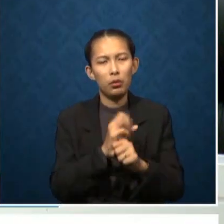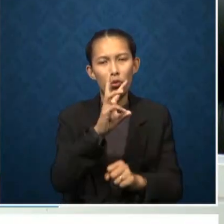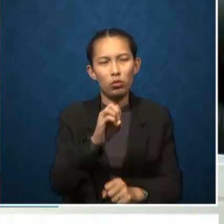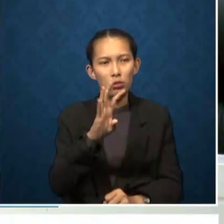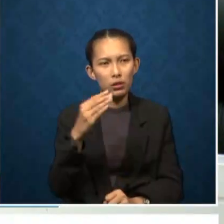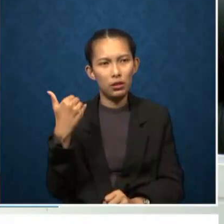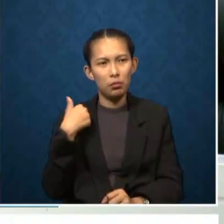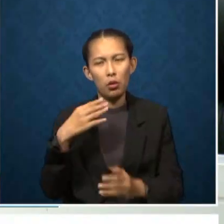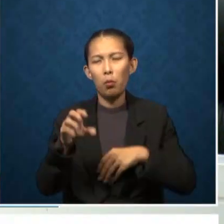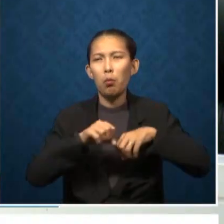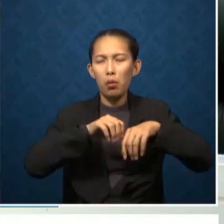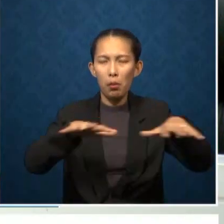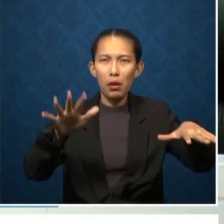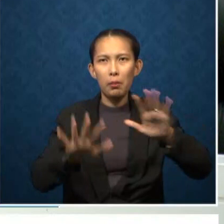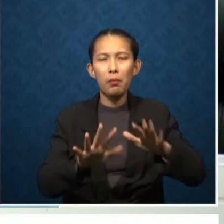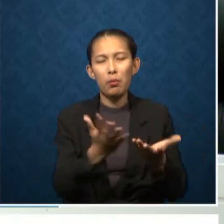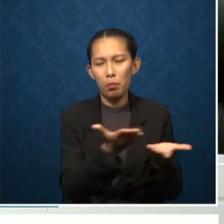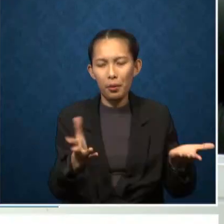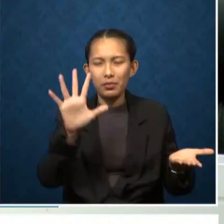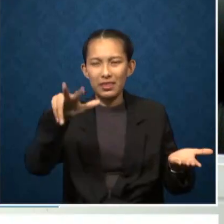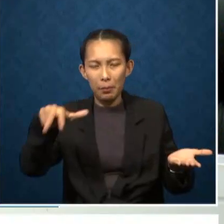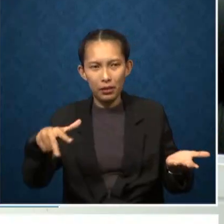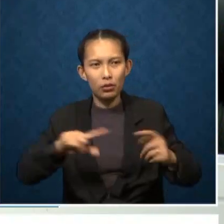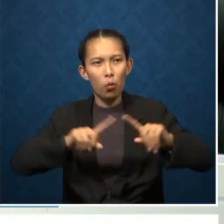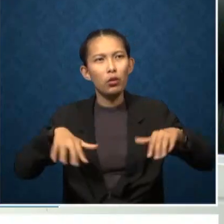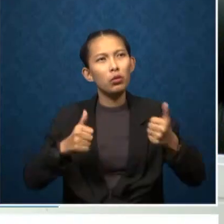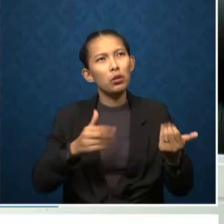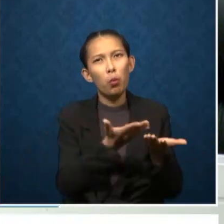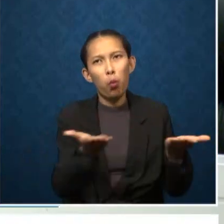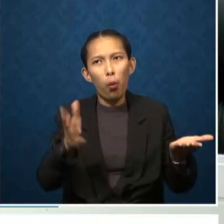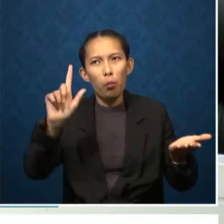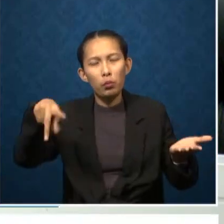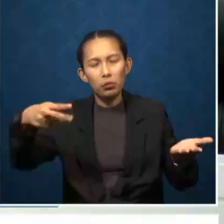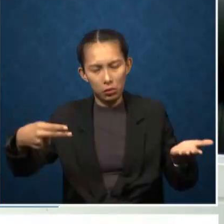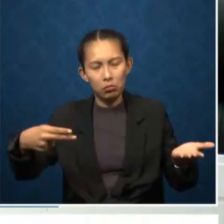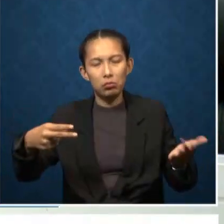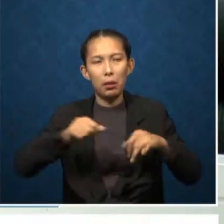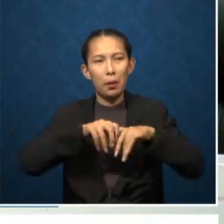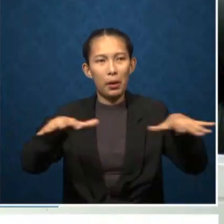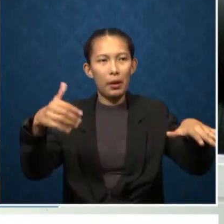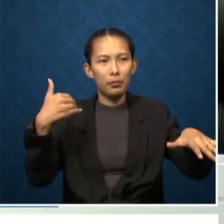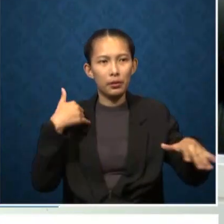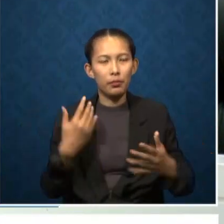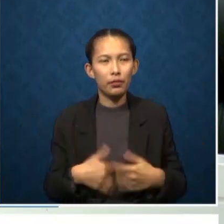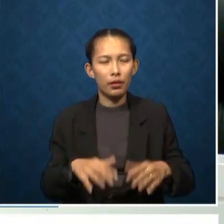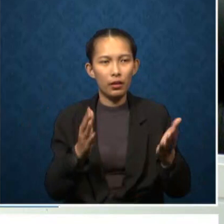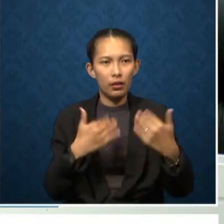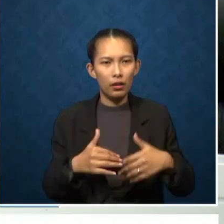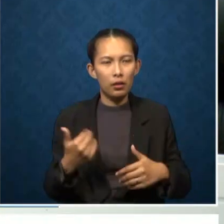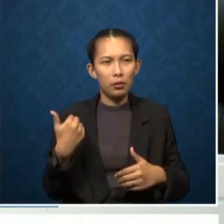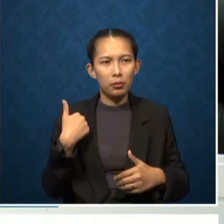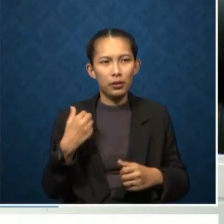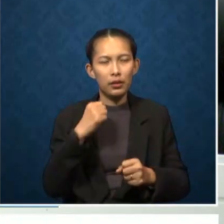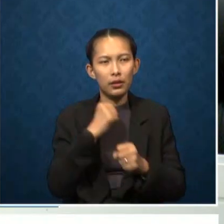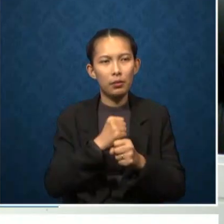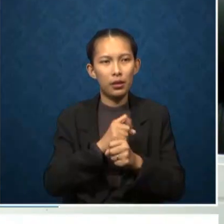ข้อมูลเผยแพร่อยู่ประมาณ 3,000 กว่าชุดข้อมูลนะคะแต่ปัจจุบันมีประมาณ 10,000 กว่าชุดข้อมูลแล้วนะคะรวมทั้งเรามีทำเรื่อง